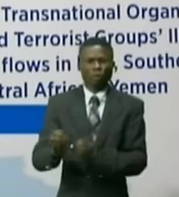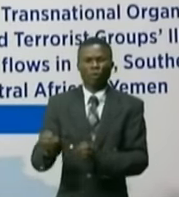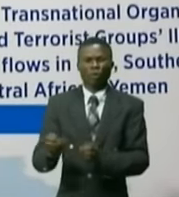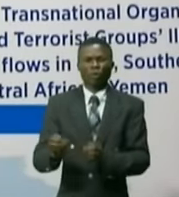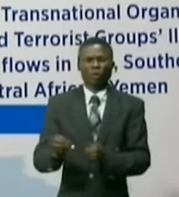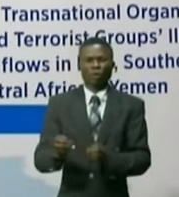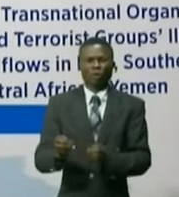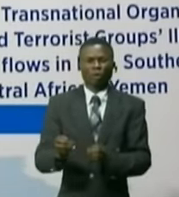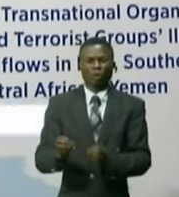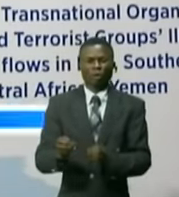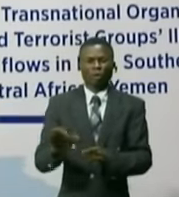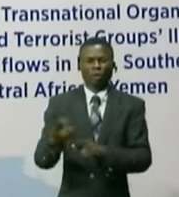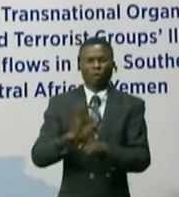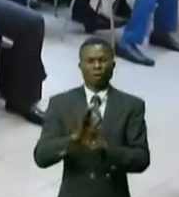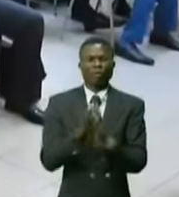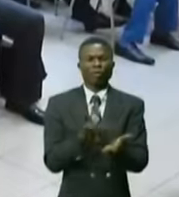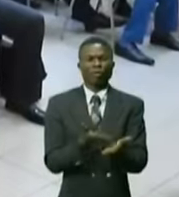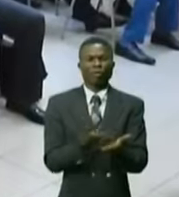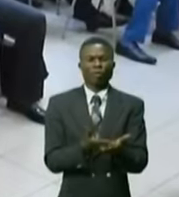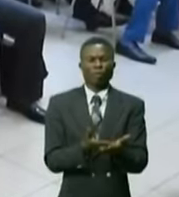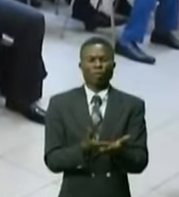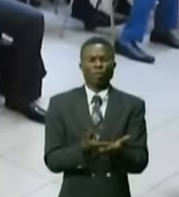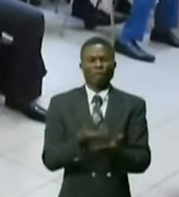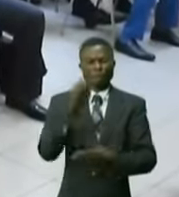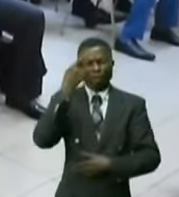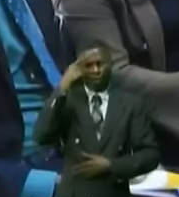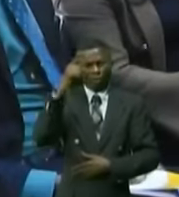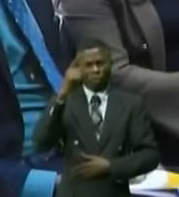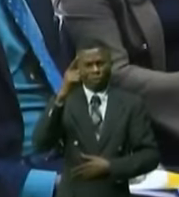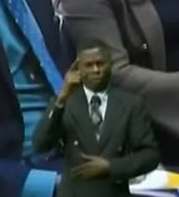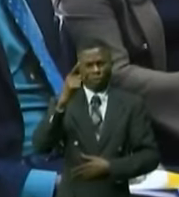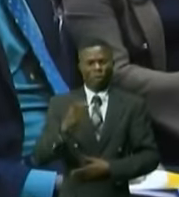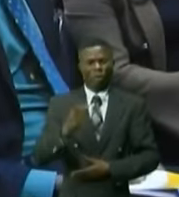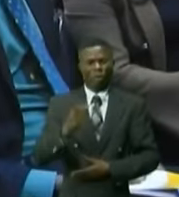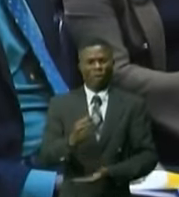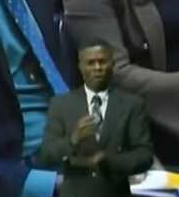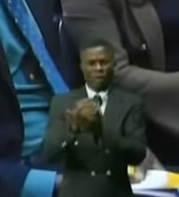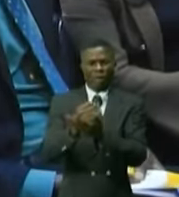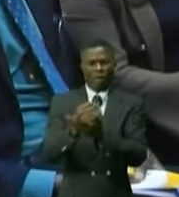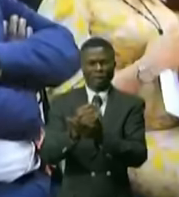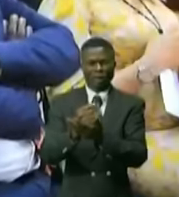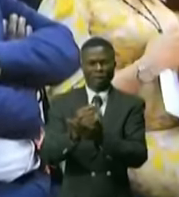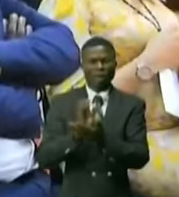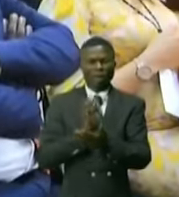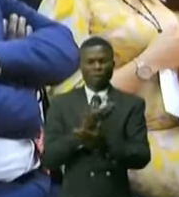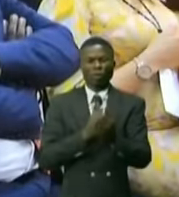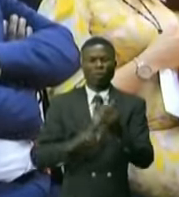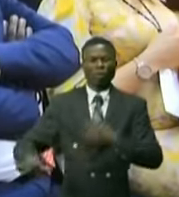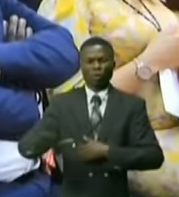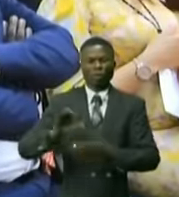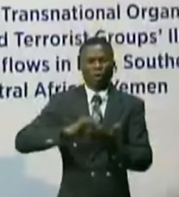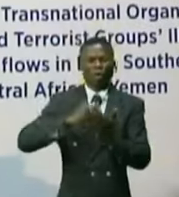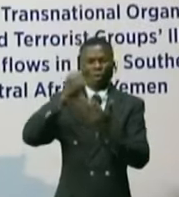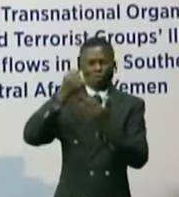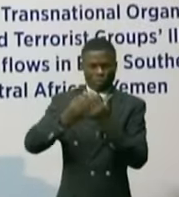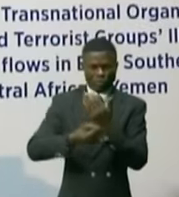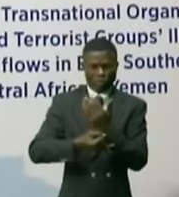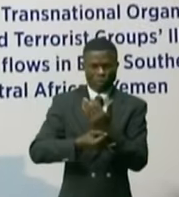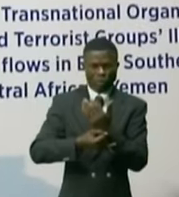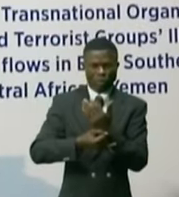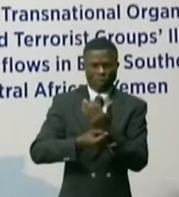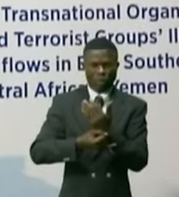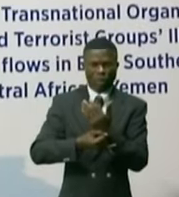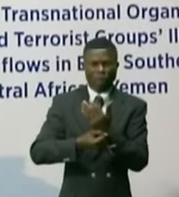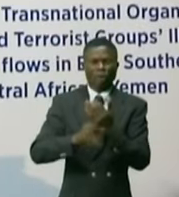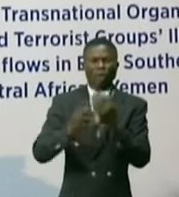de ces formations pour amener notre pierre à l'édifice du projet qui est de faire